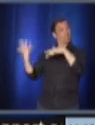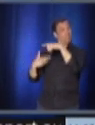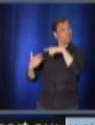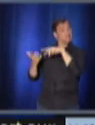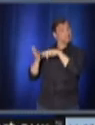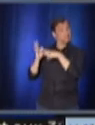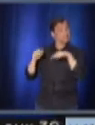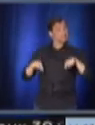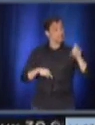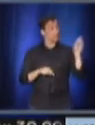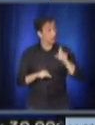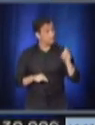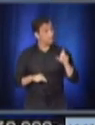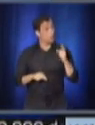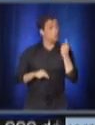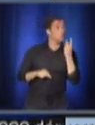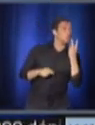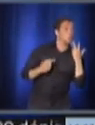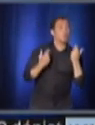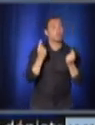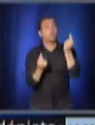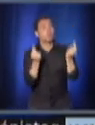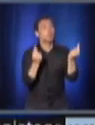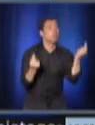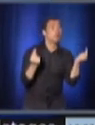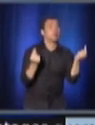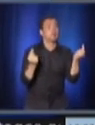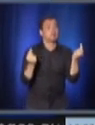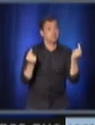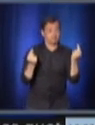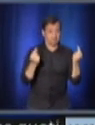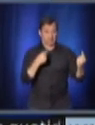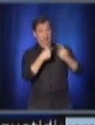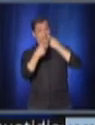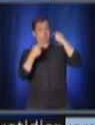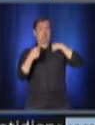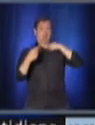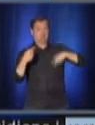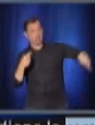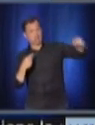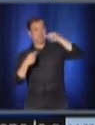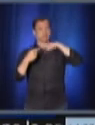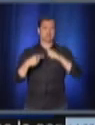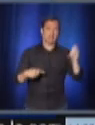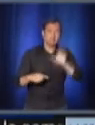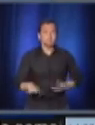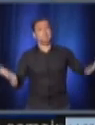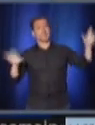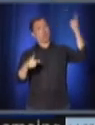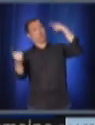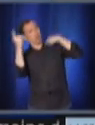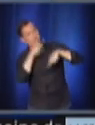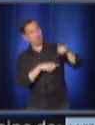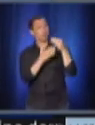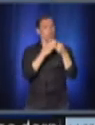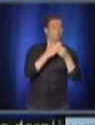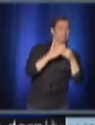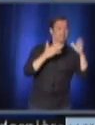de délinquants mette à risque la santé des Québécois ou la relance du Québec.